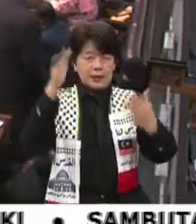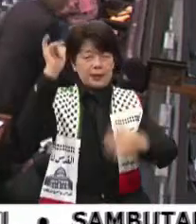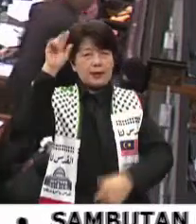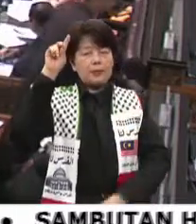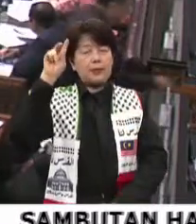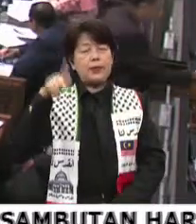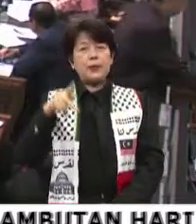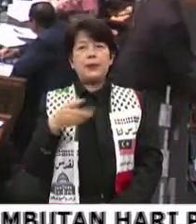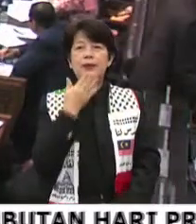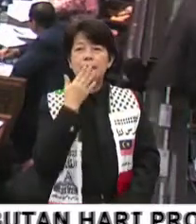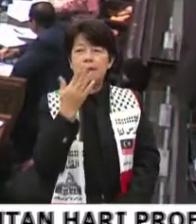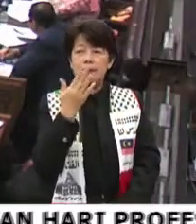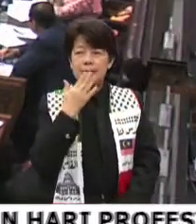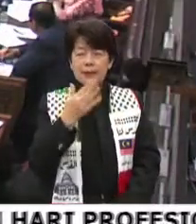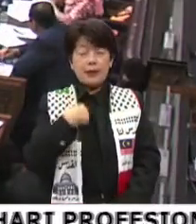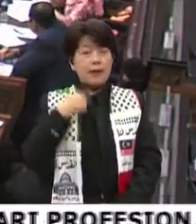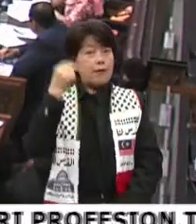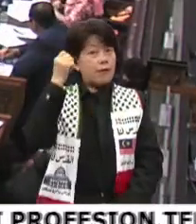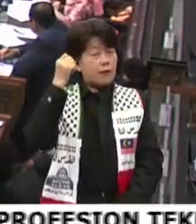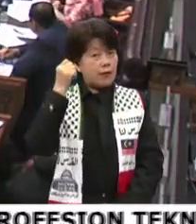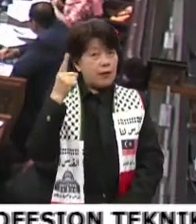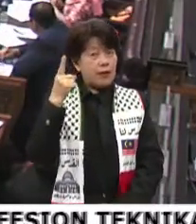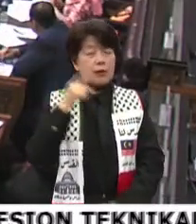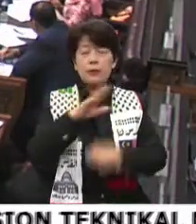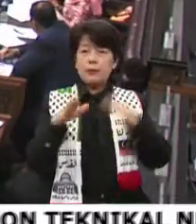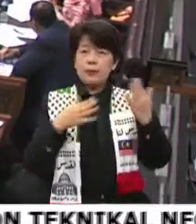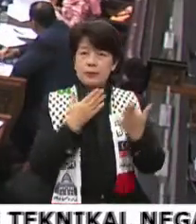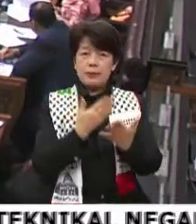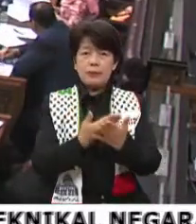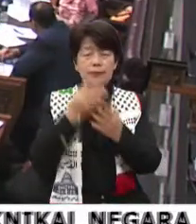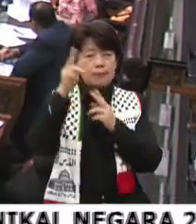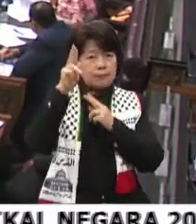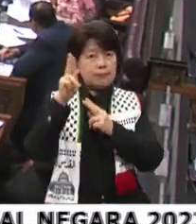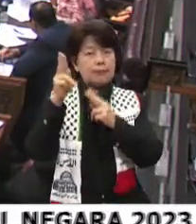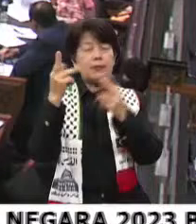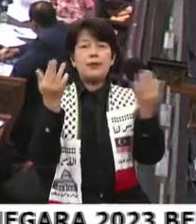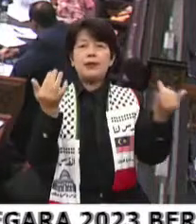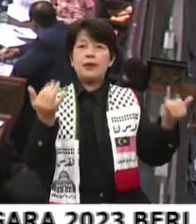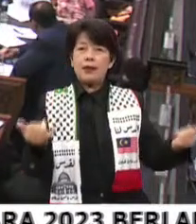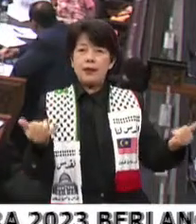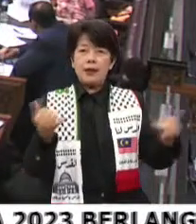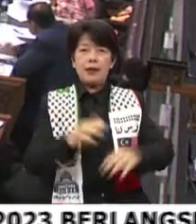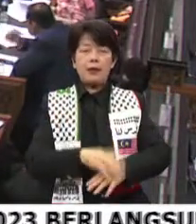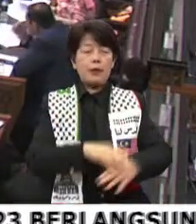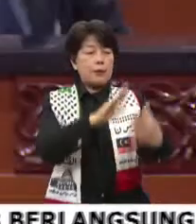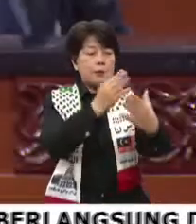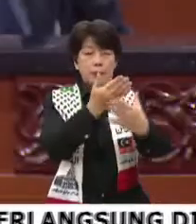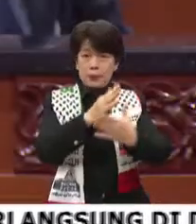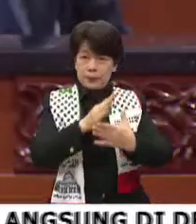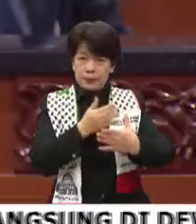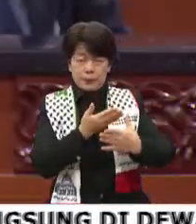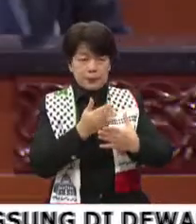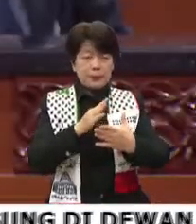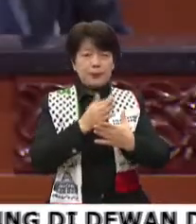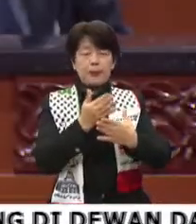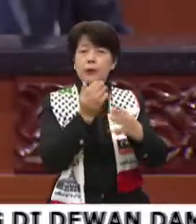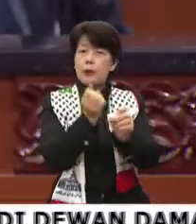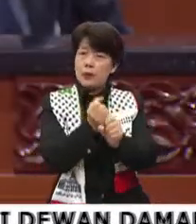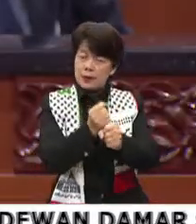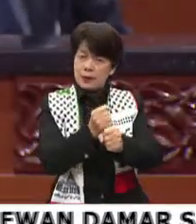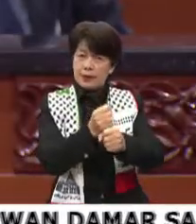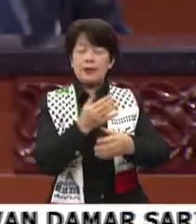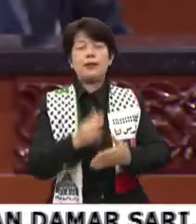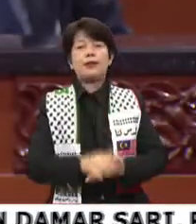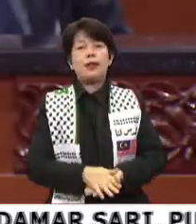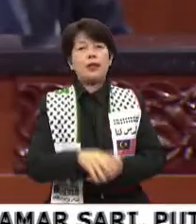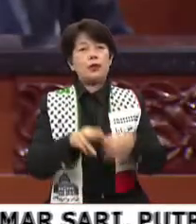di-pertua saya faham apa yang berhormat sebut itu sebab yang berhormat adalah pengerusi pada masa itu pada Kerajaan